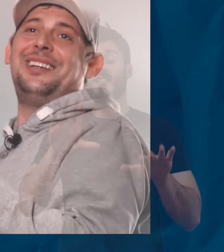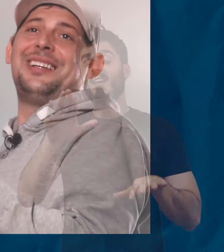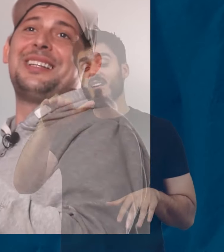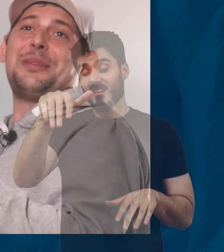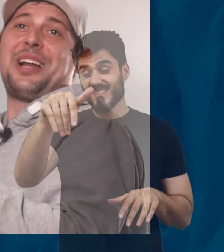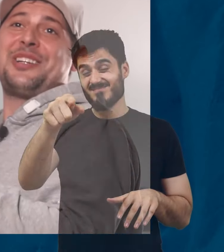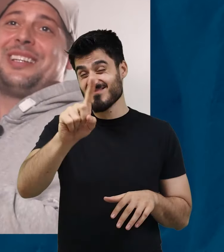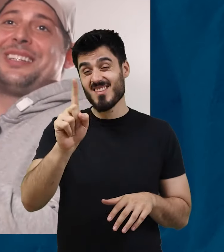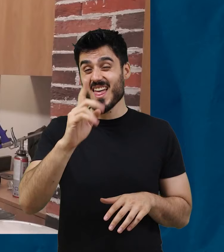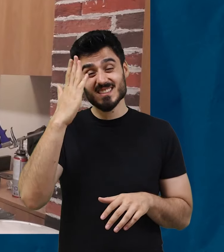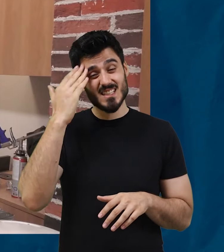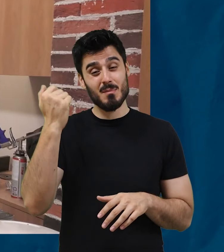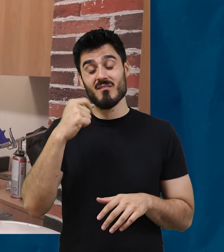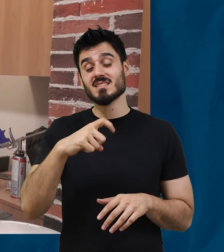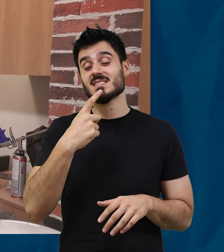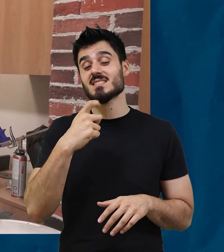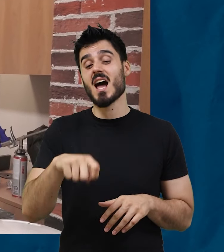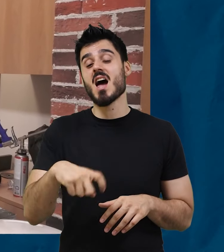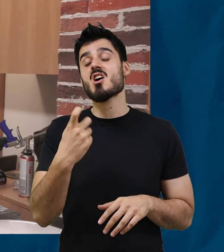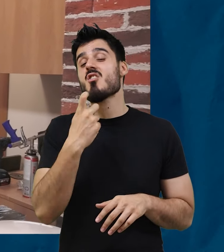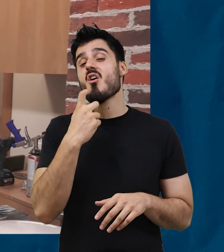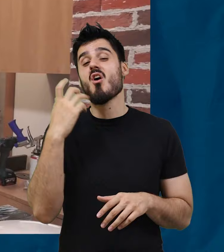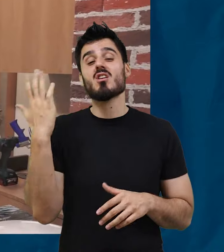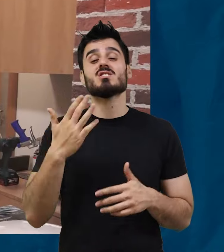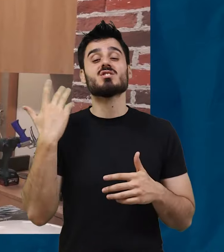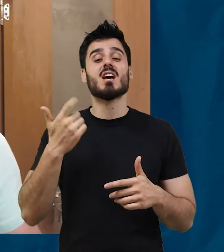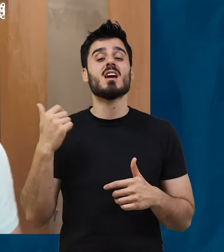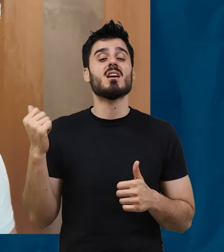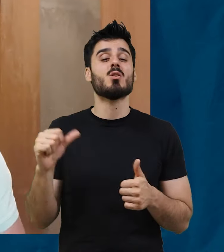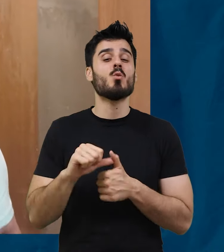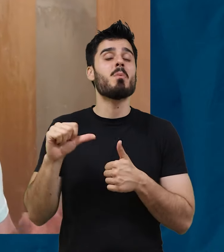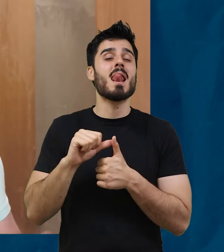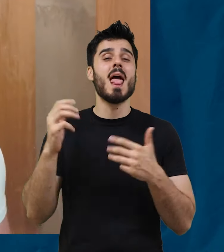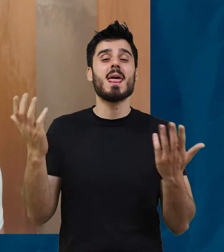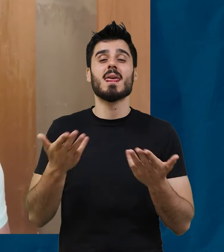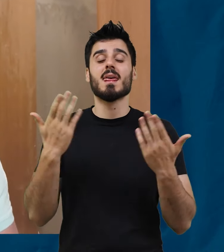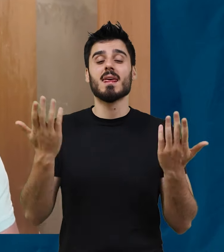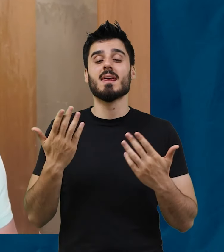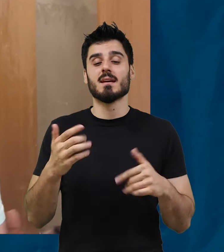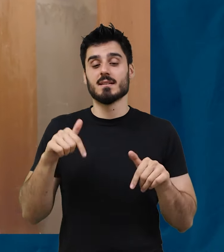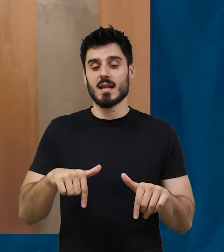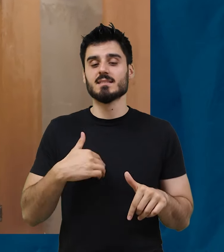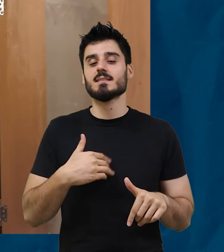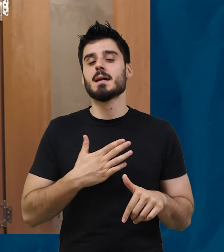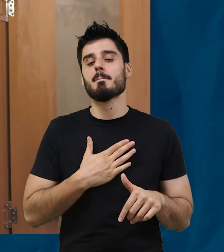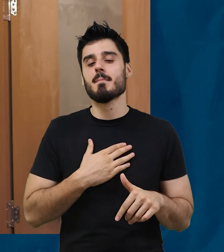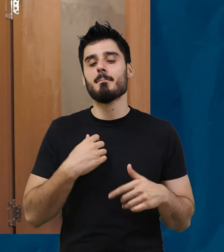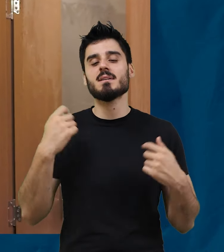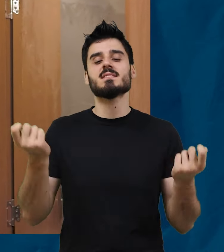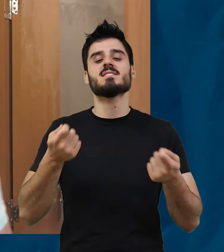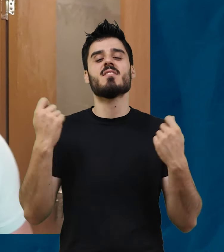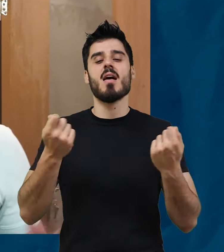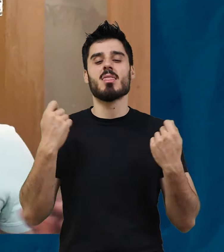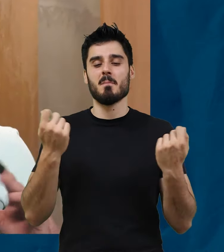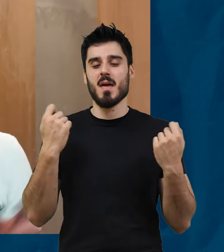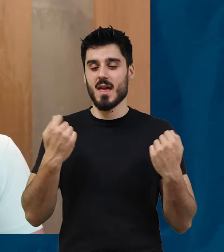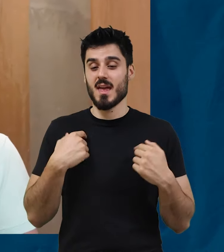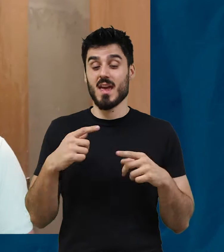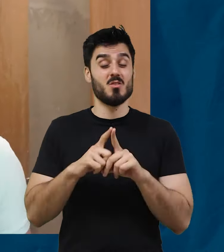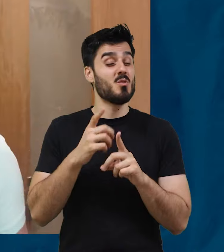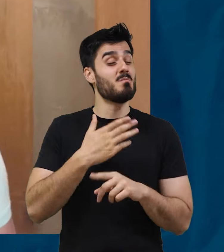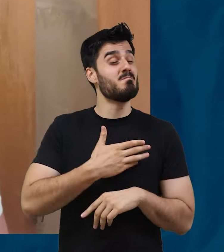Влади, да не забравиш днеска за годишнината. Честно казано, шегата настрани, но днес имам годишнина от сватба. И аз